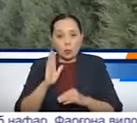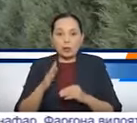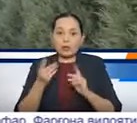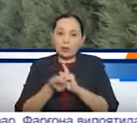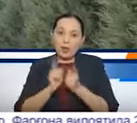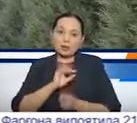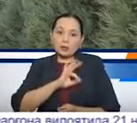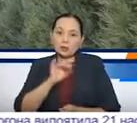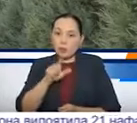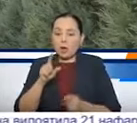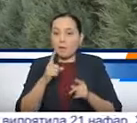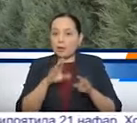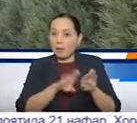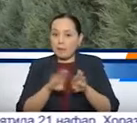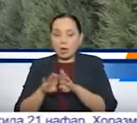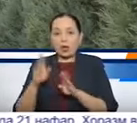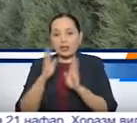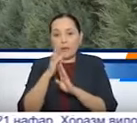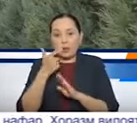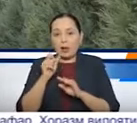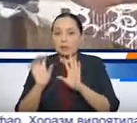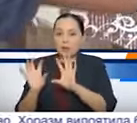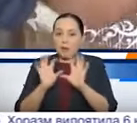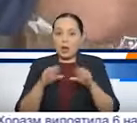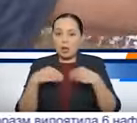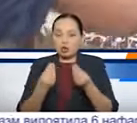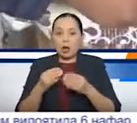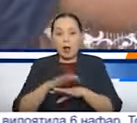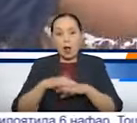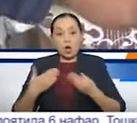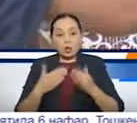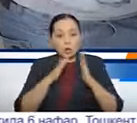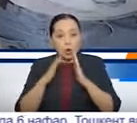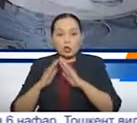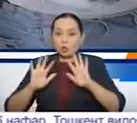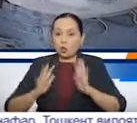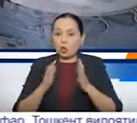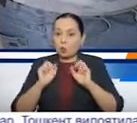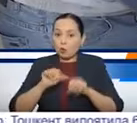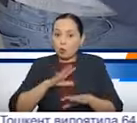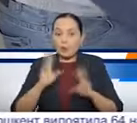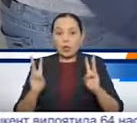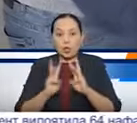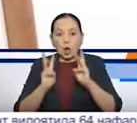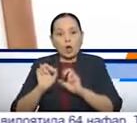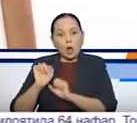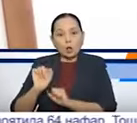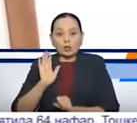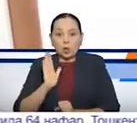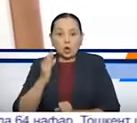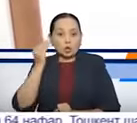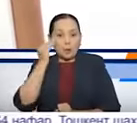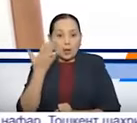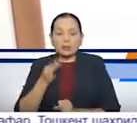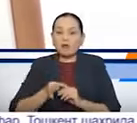Ya'ni iste'molchilarga bir me'yorda tabiiy gazni ta'minlash maqsadida. Aholi yashash uylarida sodir bo'lishi mumkin bo'lgan yong'inlarning oldini olish